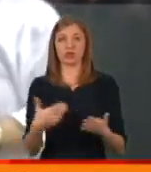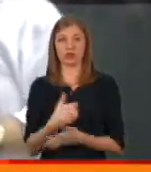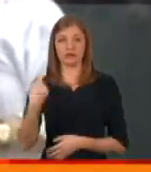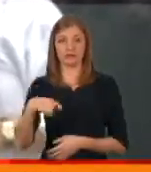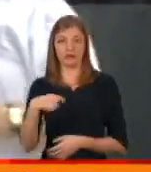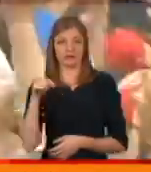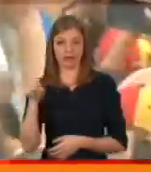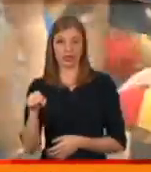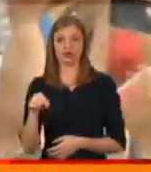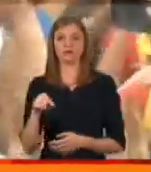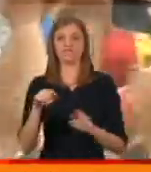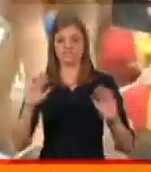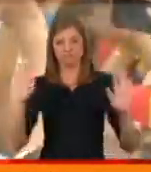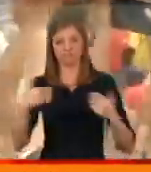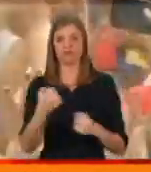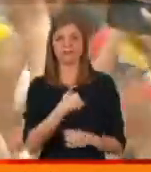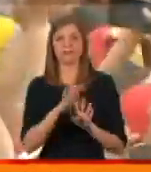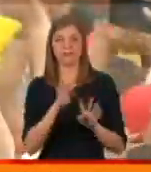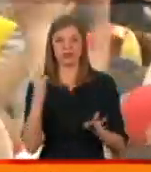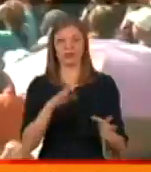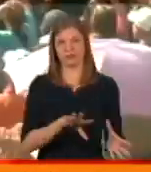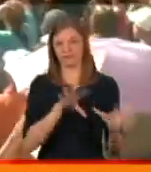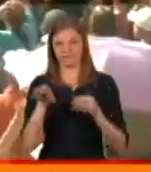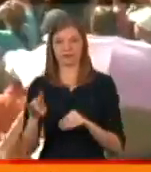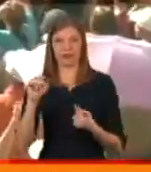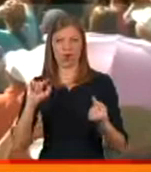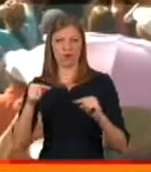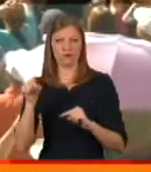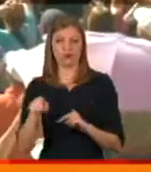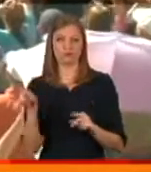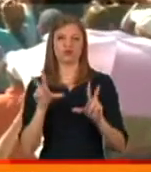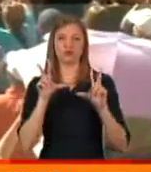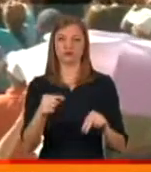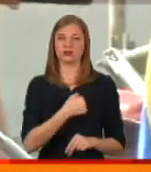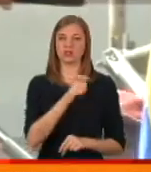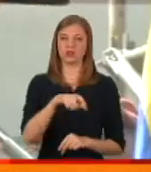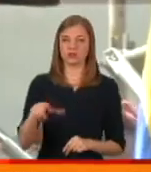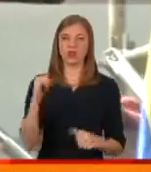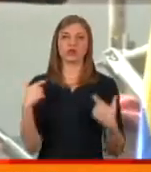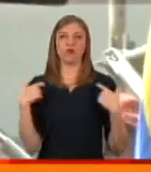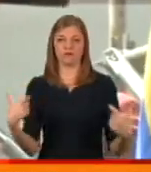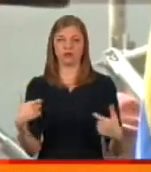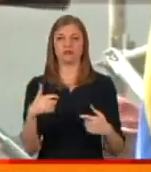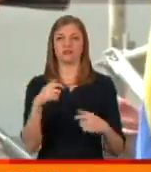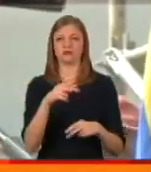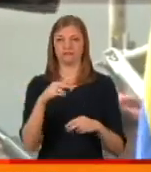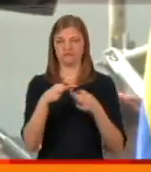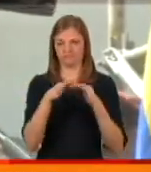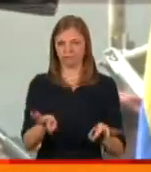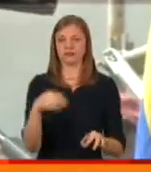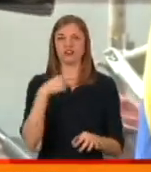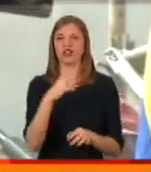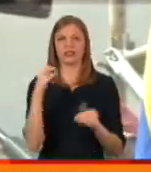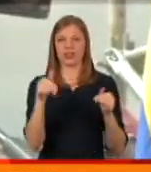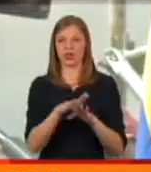президентом Венесуели, закликає військовиків ставати на бік опозиції. Він обіцяє солдатам та офіцерам амністію. Недоторканність